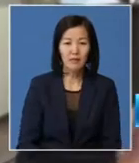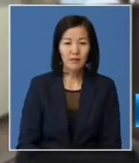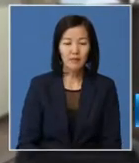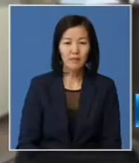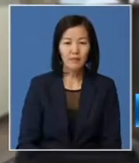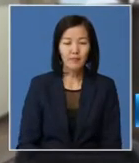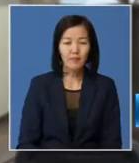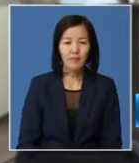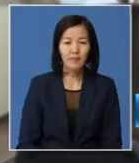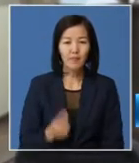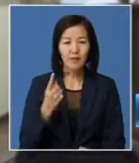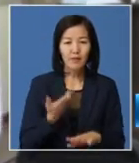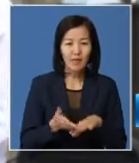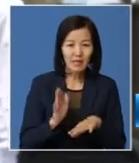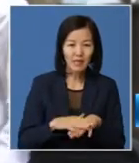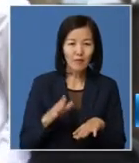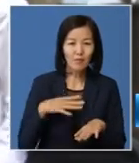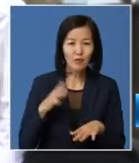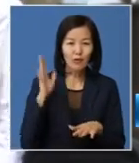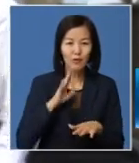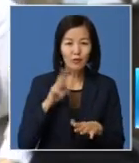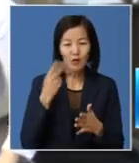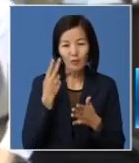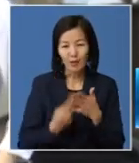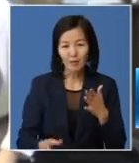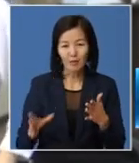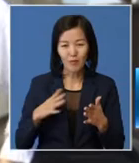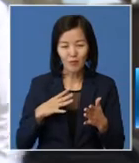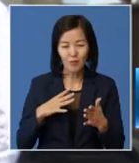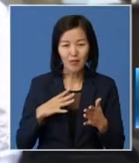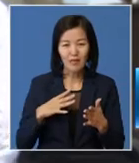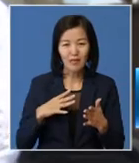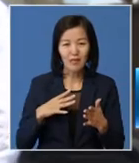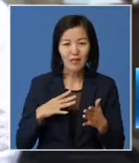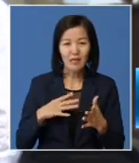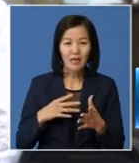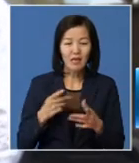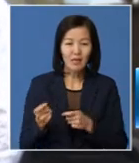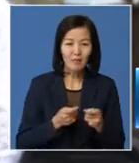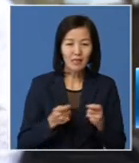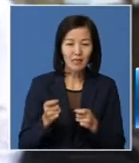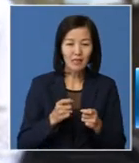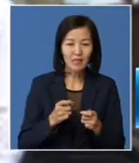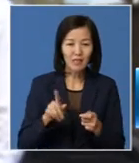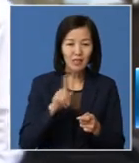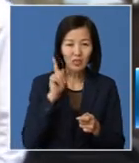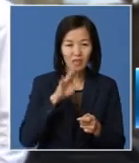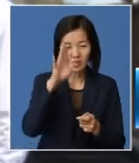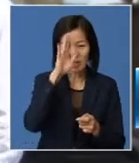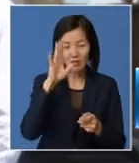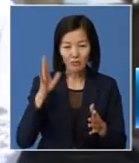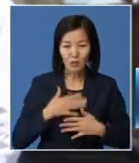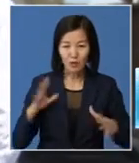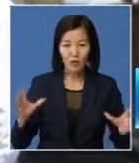Фильмнің ең бір қиын тұсы мен суға батып кеткен жерім болды. Бізде администрацияның бір жігіті бар. Ержан деген сол жігіт келіп мен